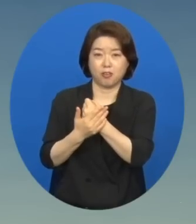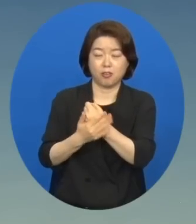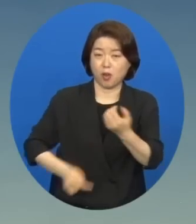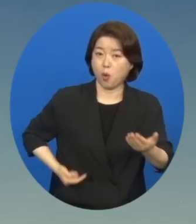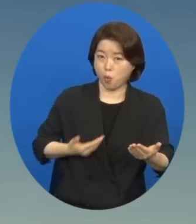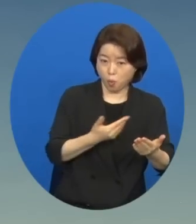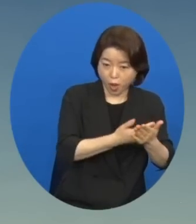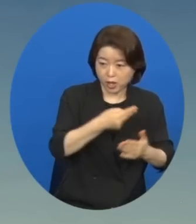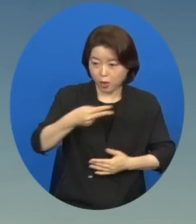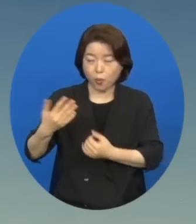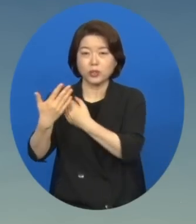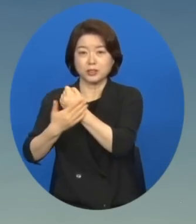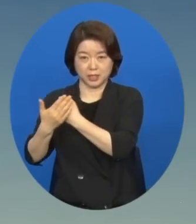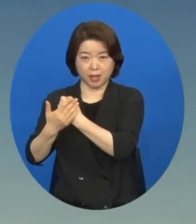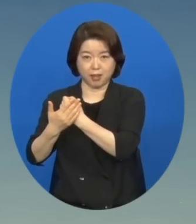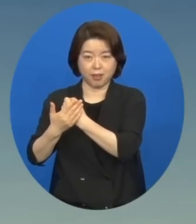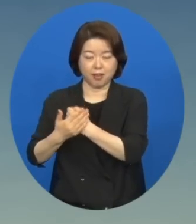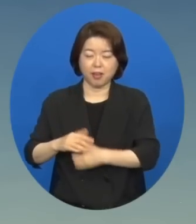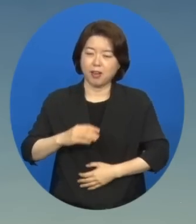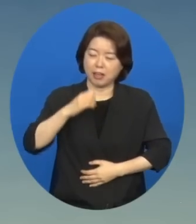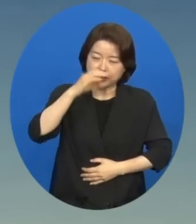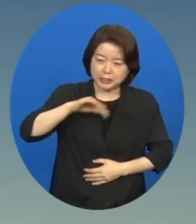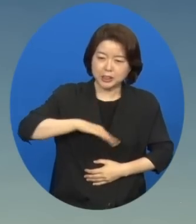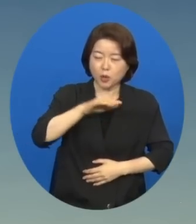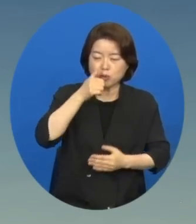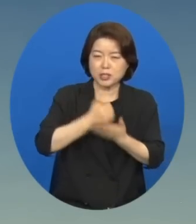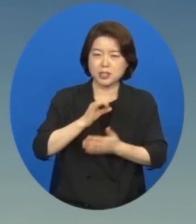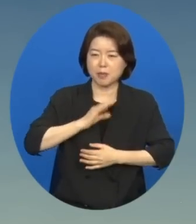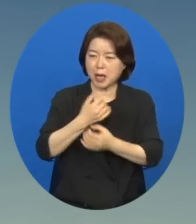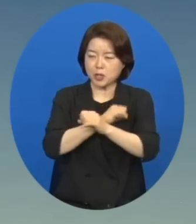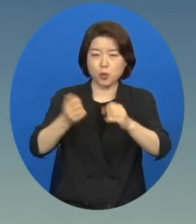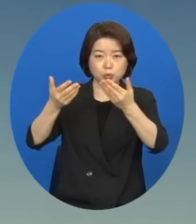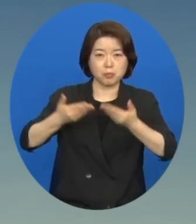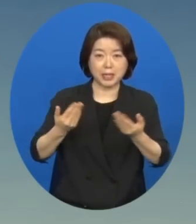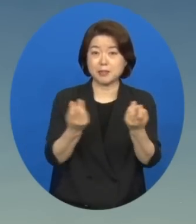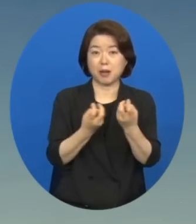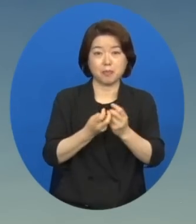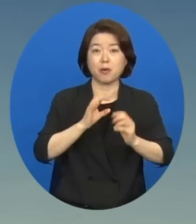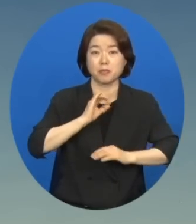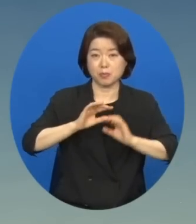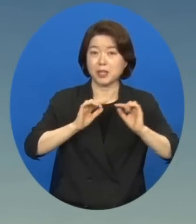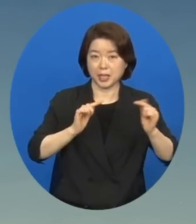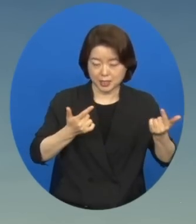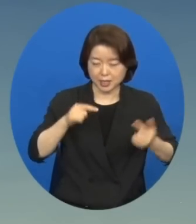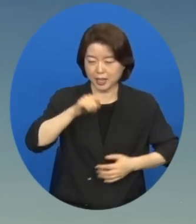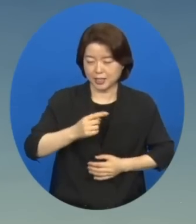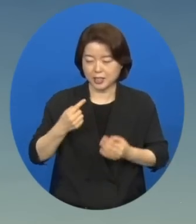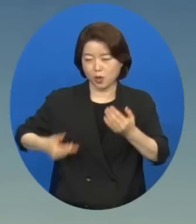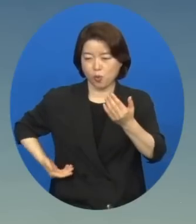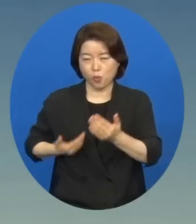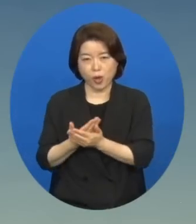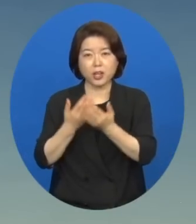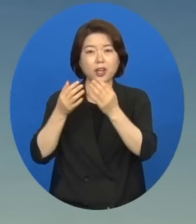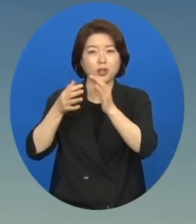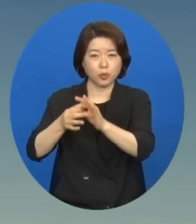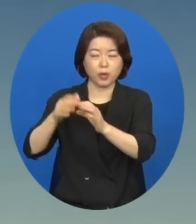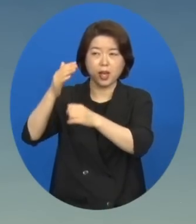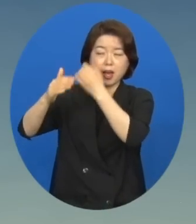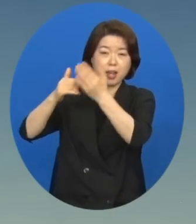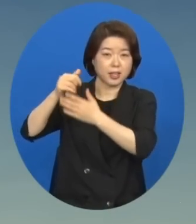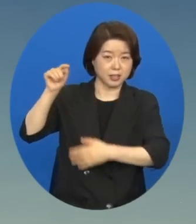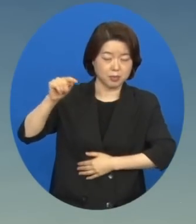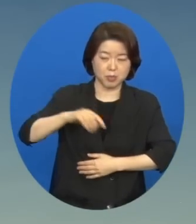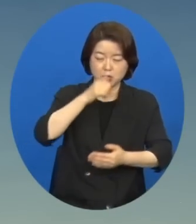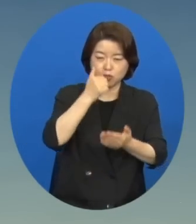회개는요, 단순히 우리의 죄만 용서받는 수단이 아니고 이 회개를 통해 하나님께서 우리가